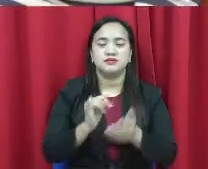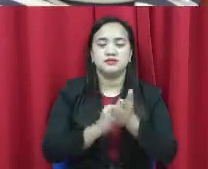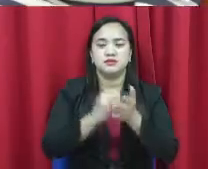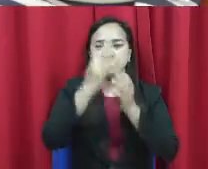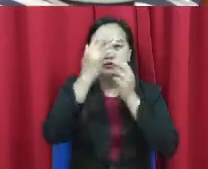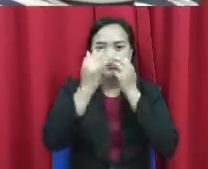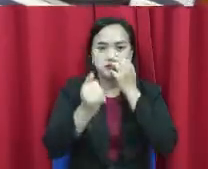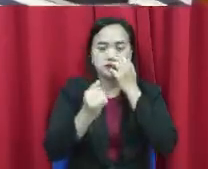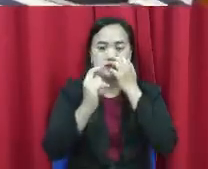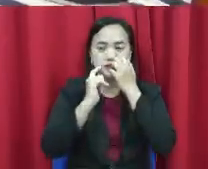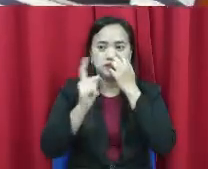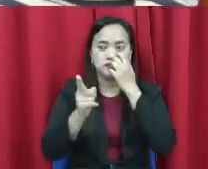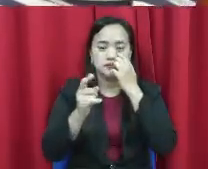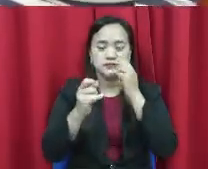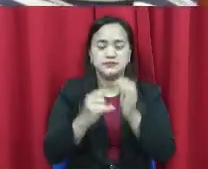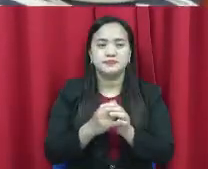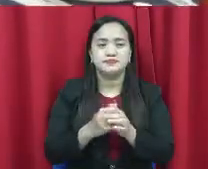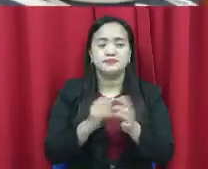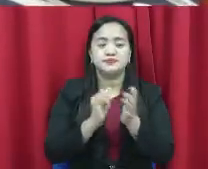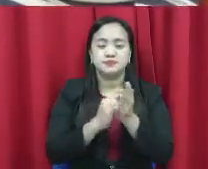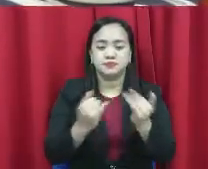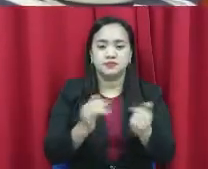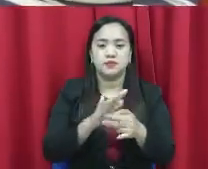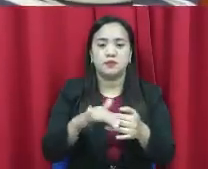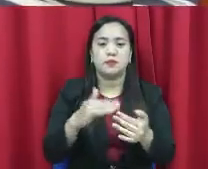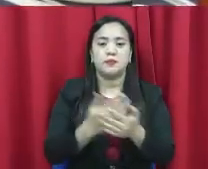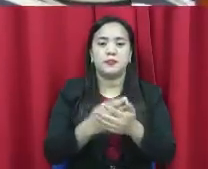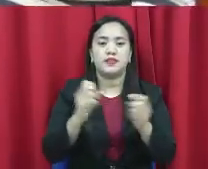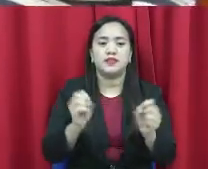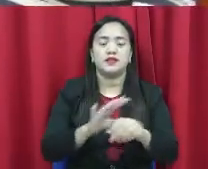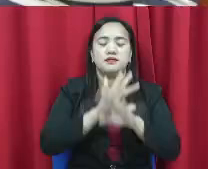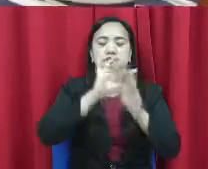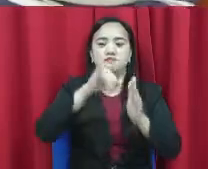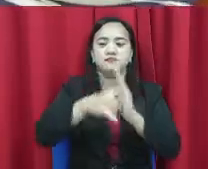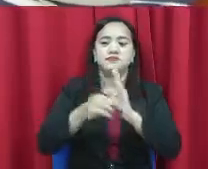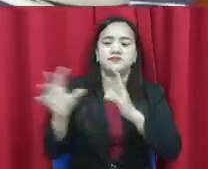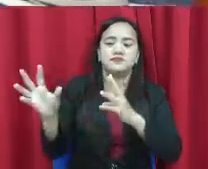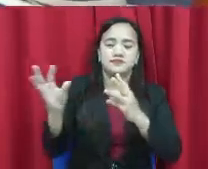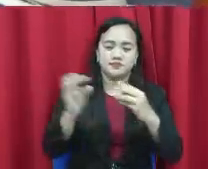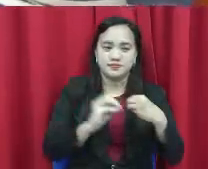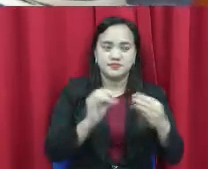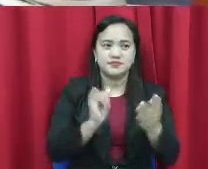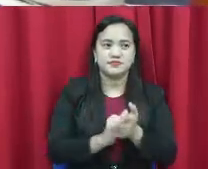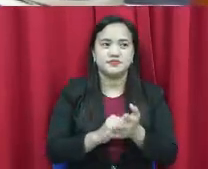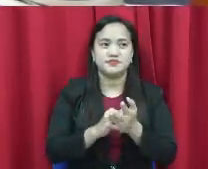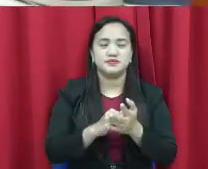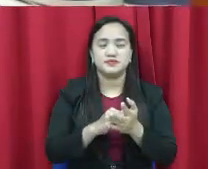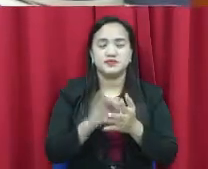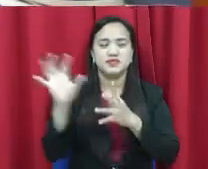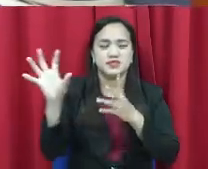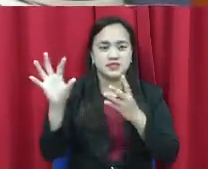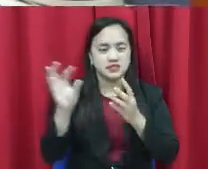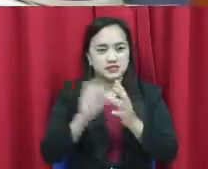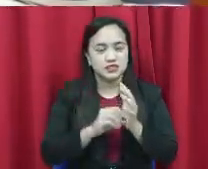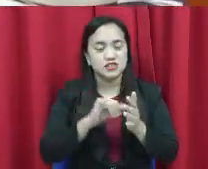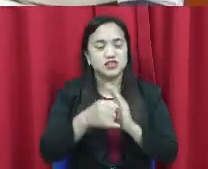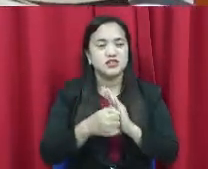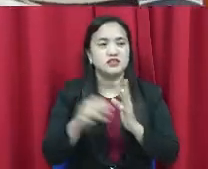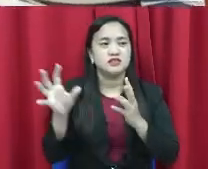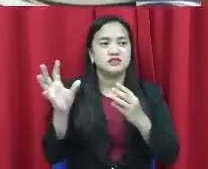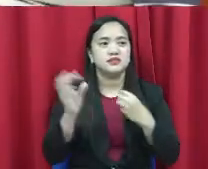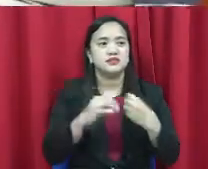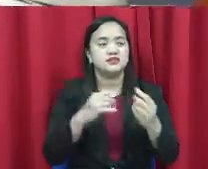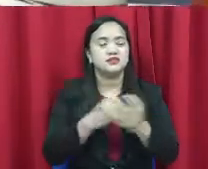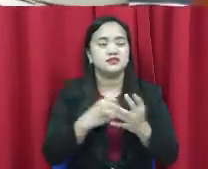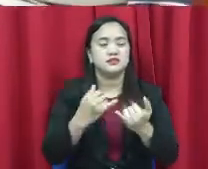at ah naging malinaw sa kanya na tinanggap niya naman po ah kaya ngayon at sabi ko sa kanya magalawa anak